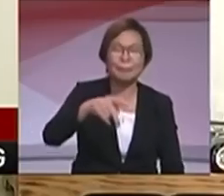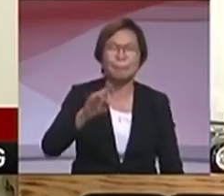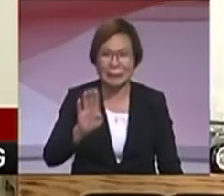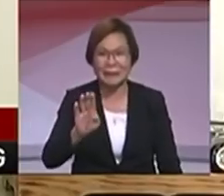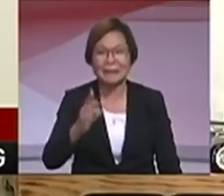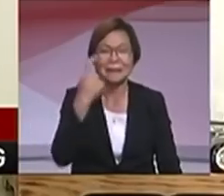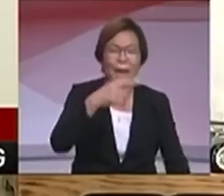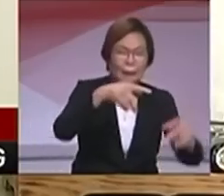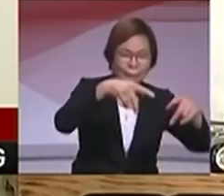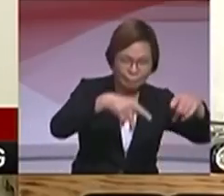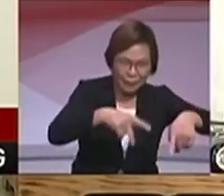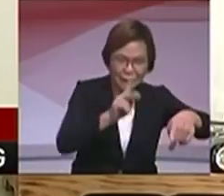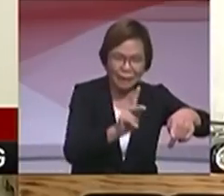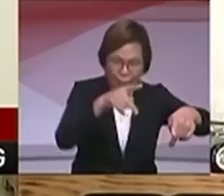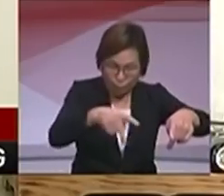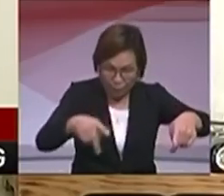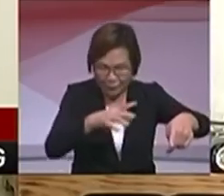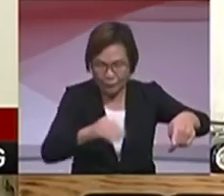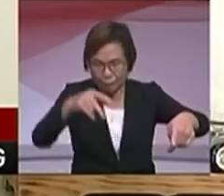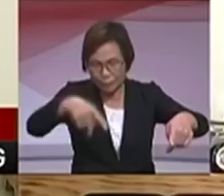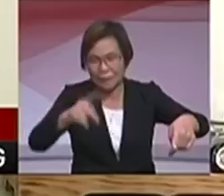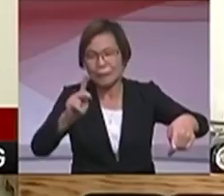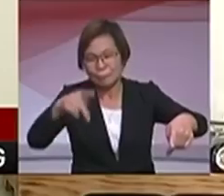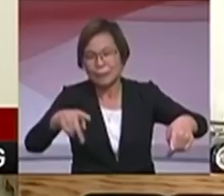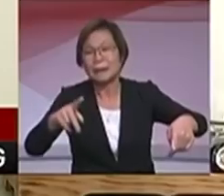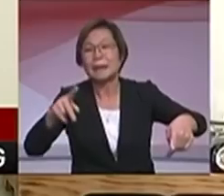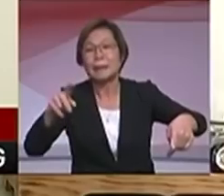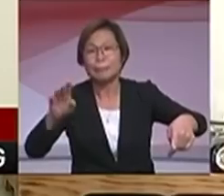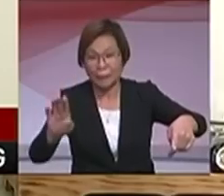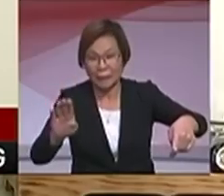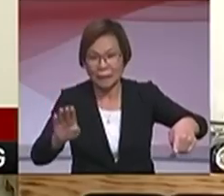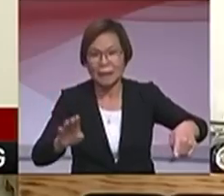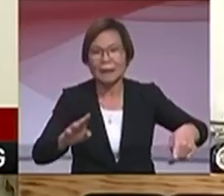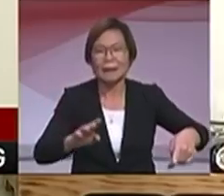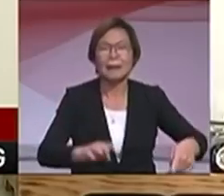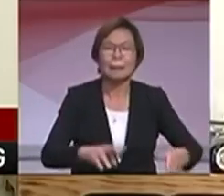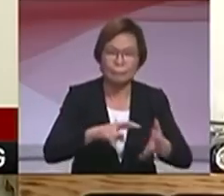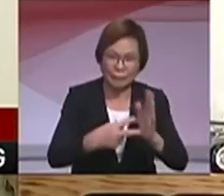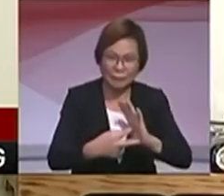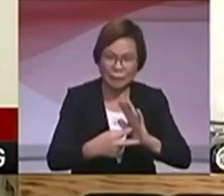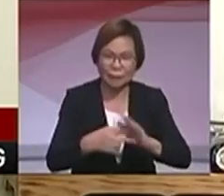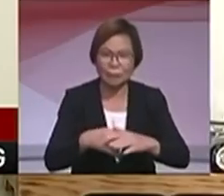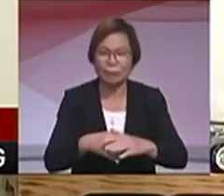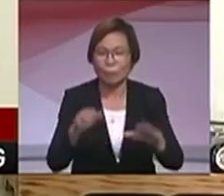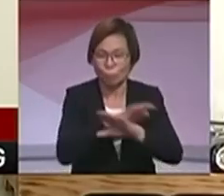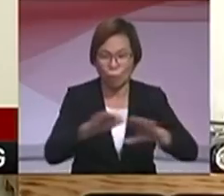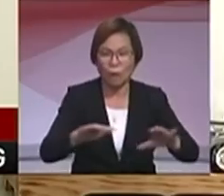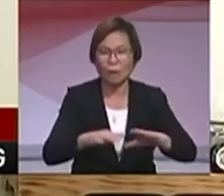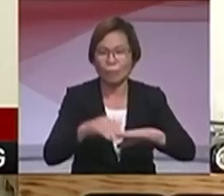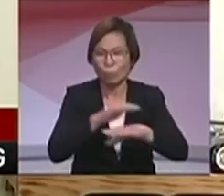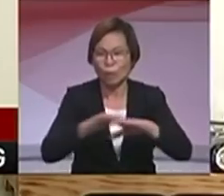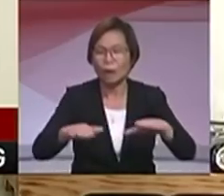PKPB, PKPP. Ha, PKPP, PKPB maknanya orang daripada bukan daripada rumah